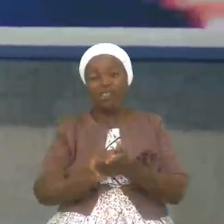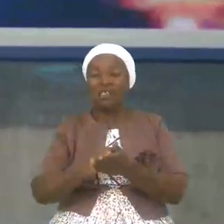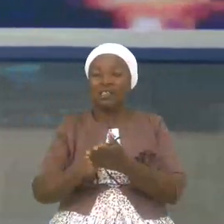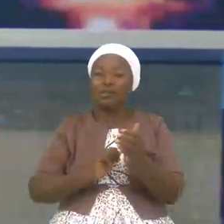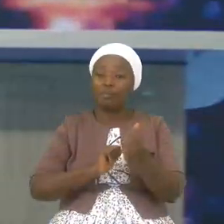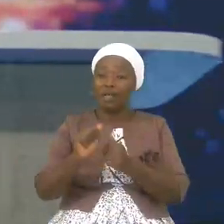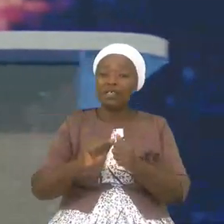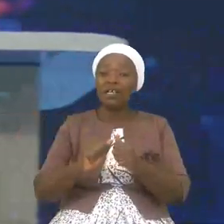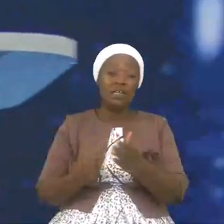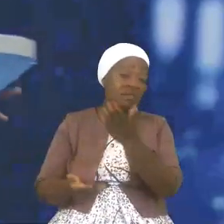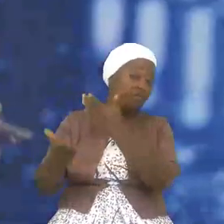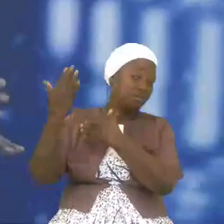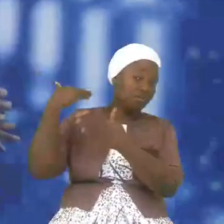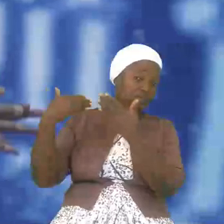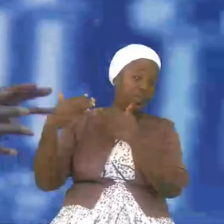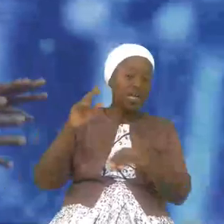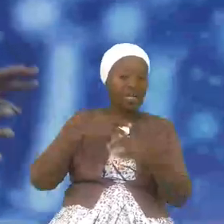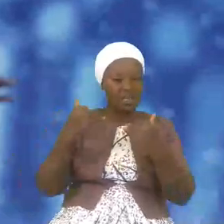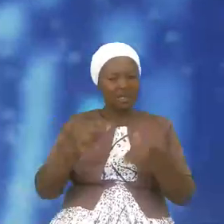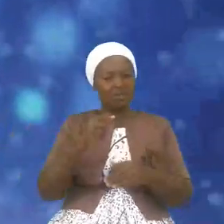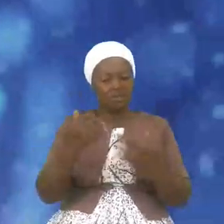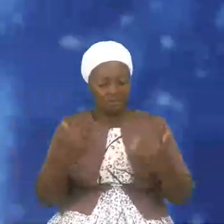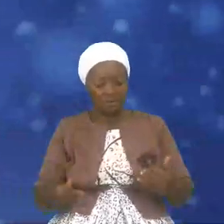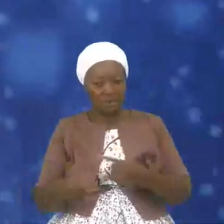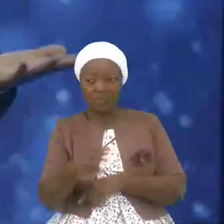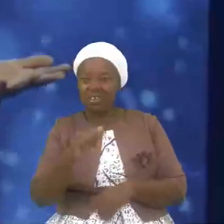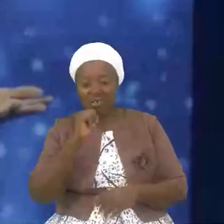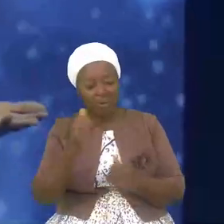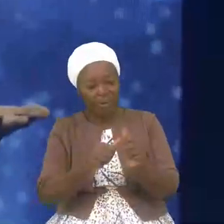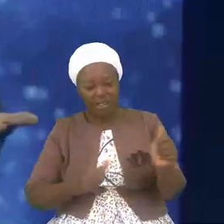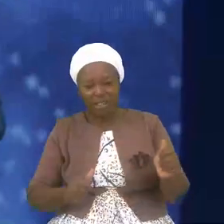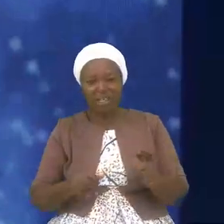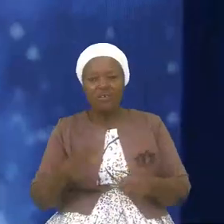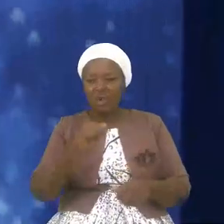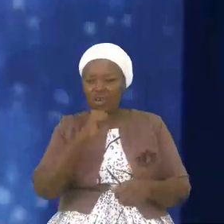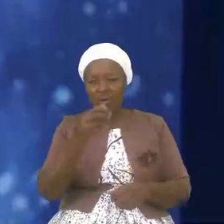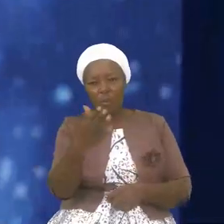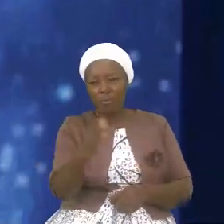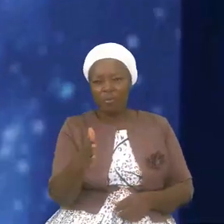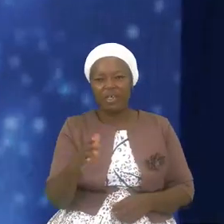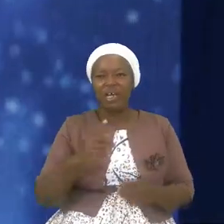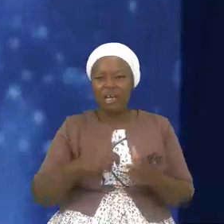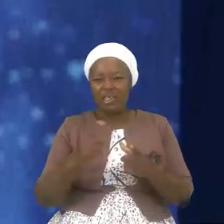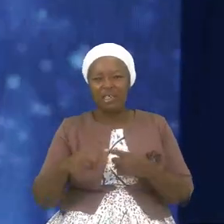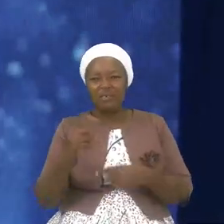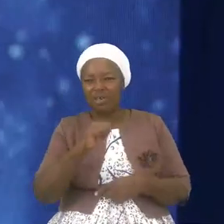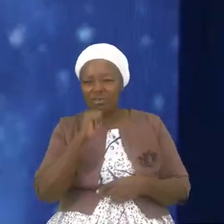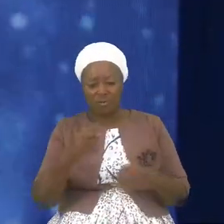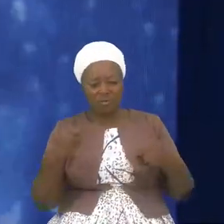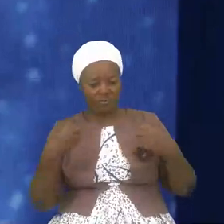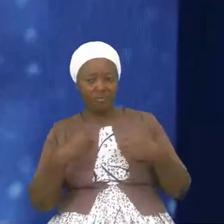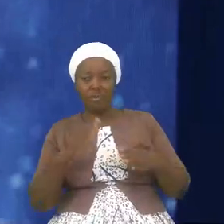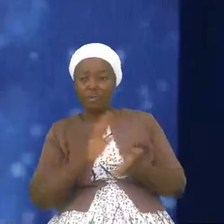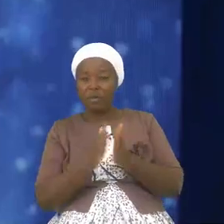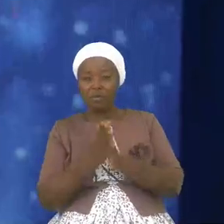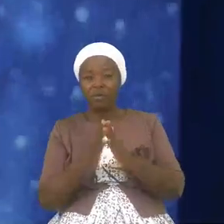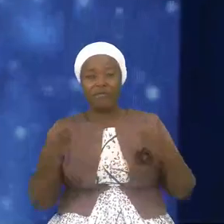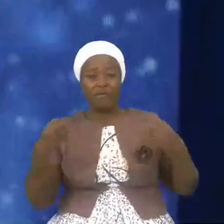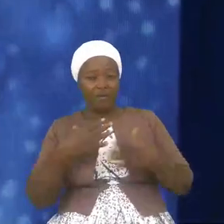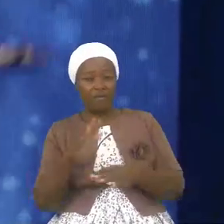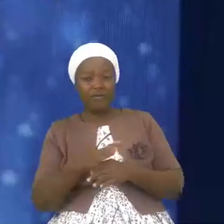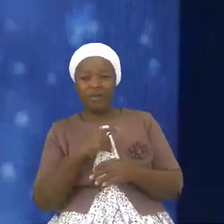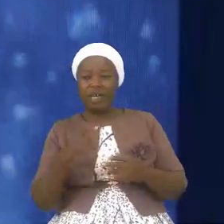passé. Et maintenant, aujourd'hui, tu n'as pas rétrogradé, tu n'as pas compromis, tu n'es pas devenu craintif,